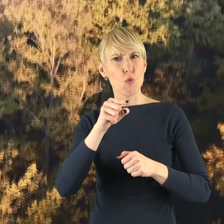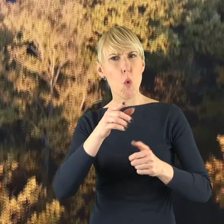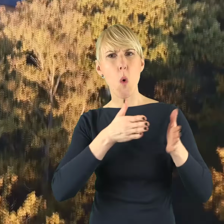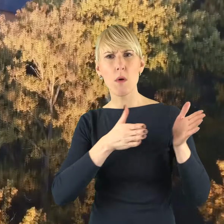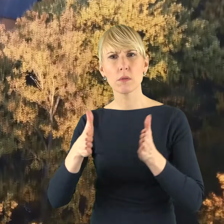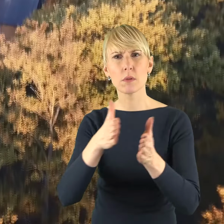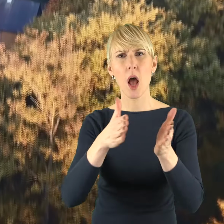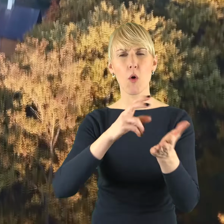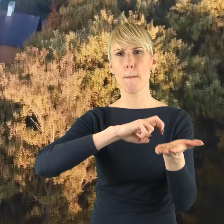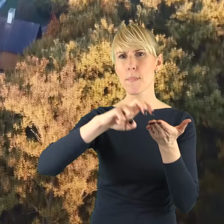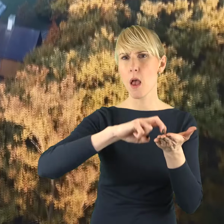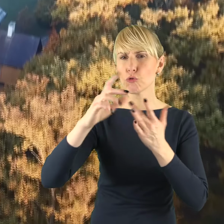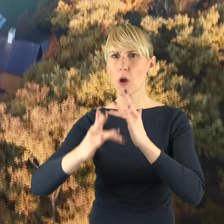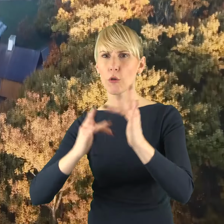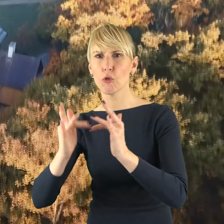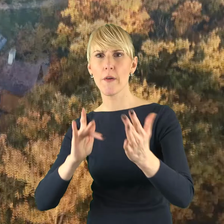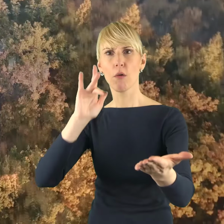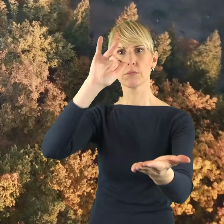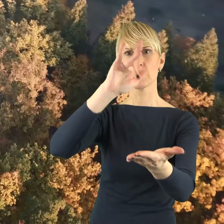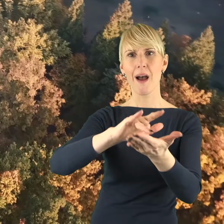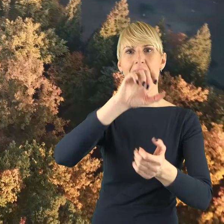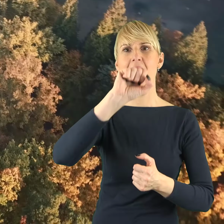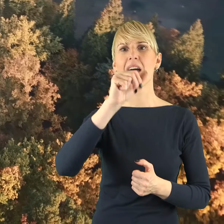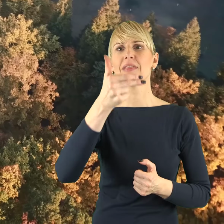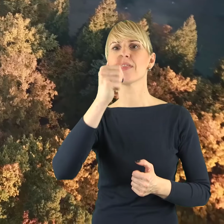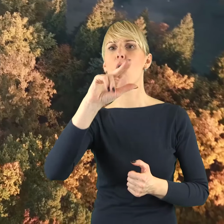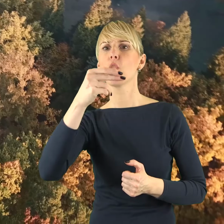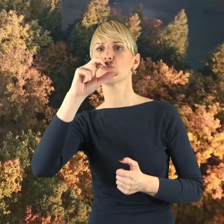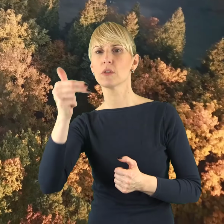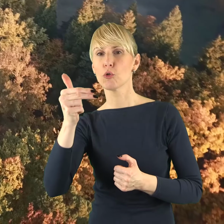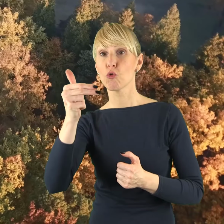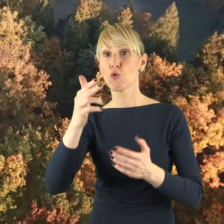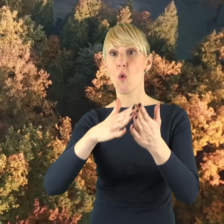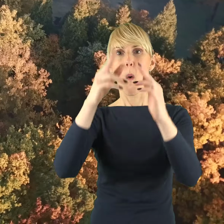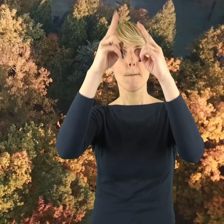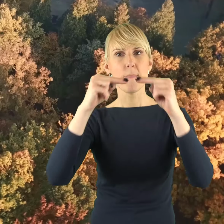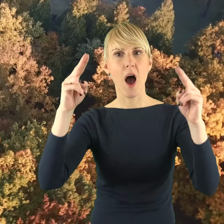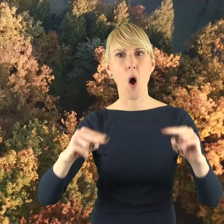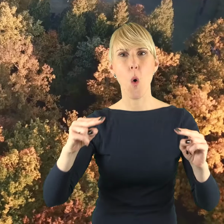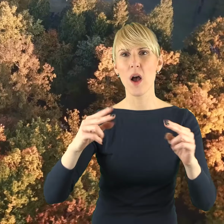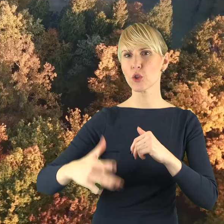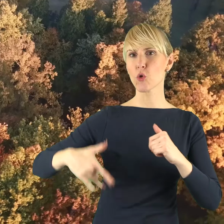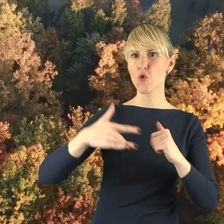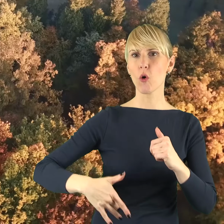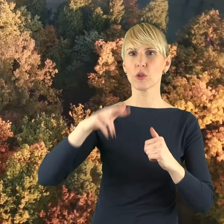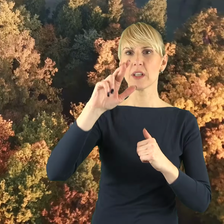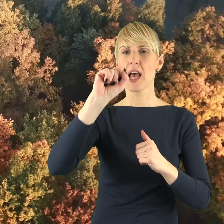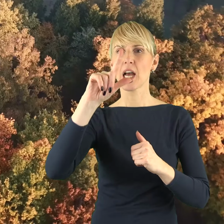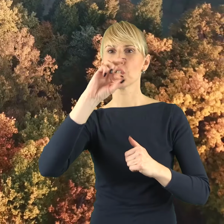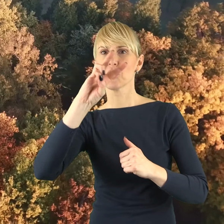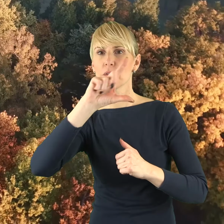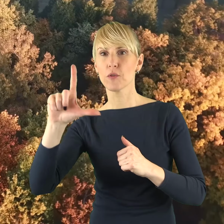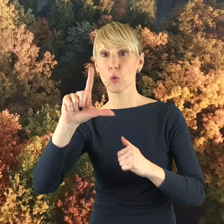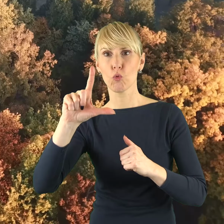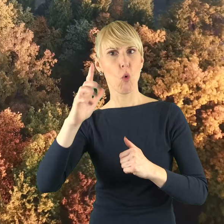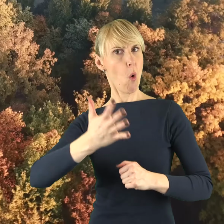Większość szlaków pieszych i rowerowych biegnie do Antonina, gdzie w Pałacu Książąt Radziwiłłów czuć ducha